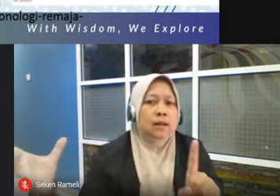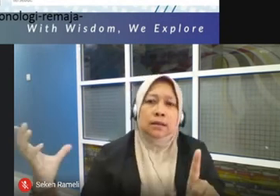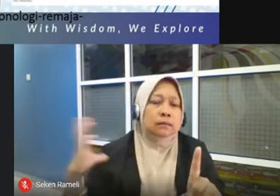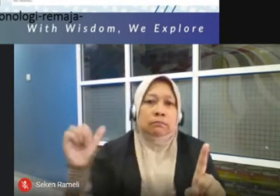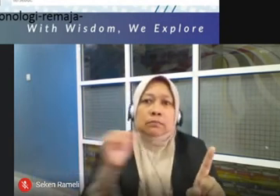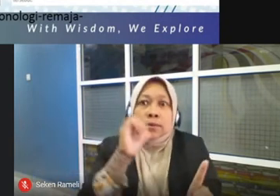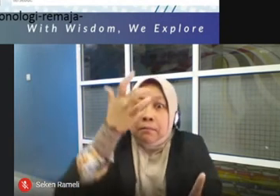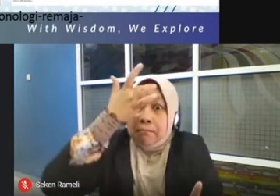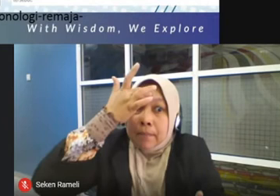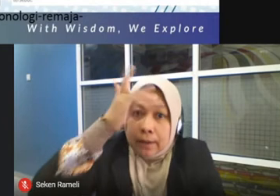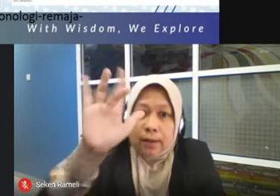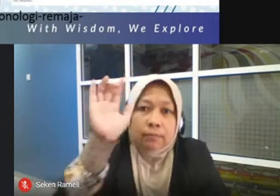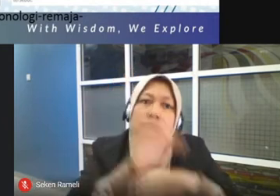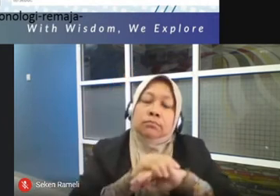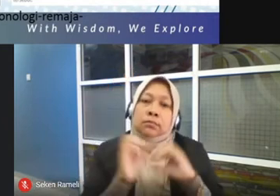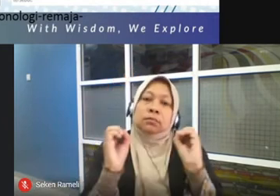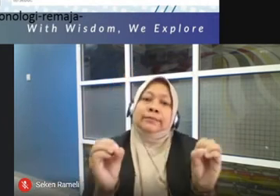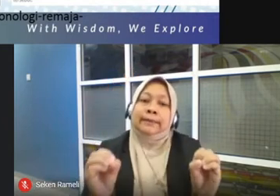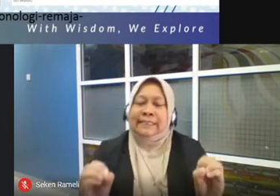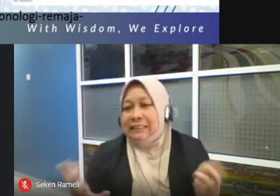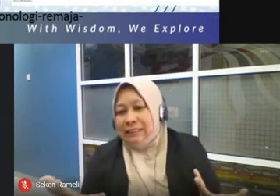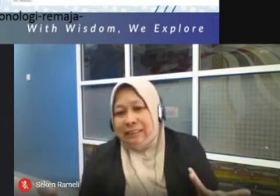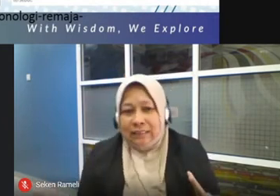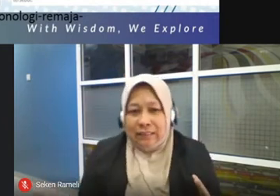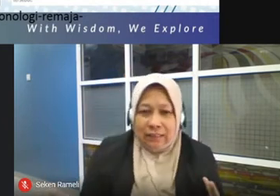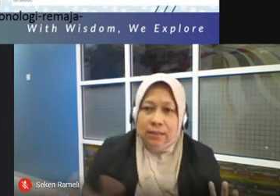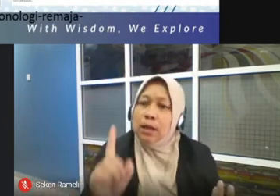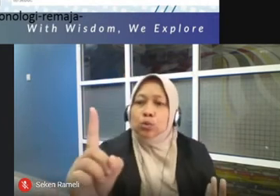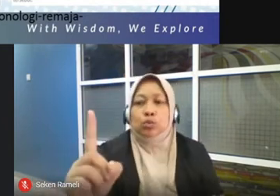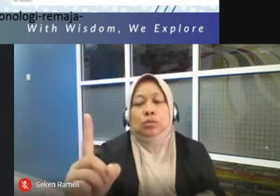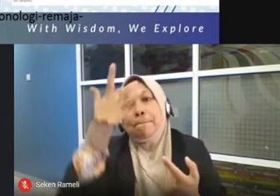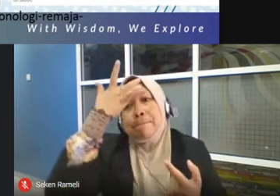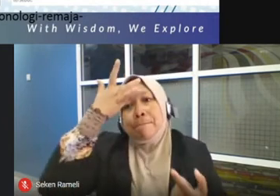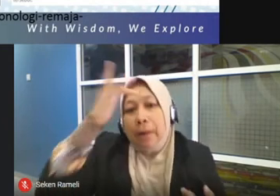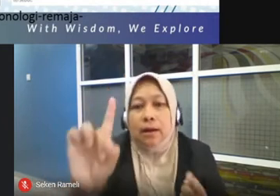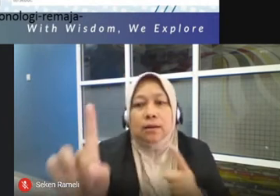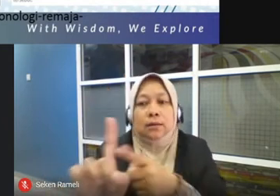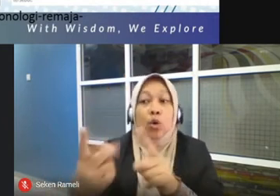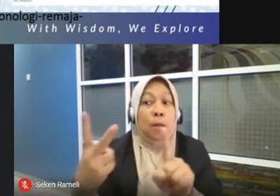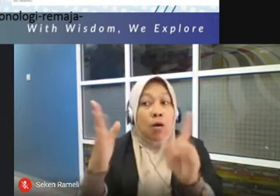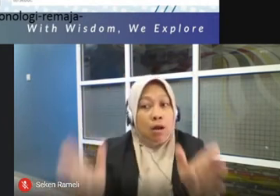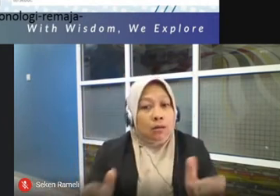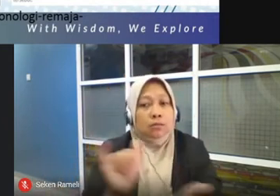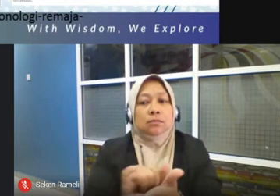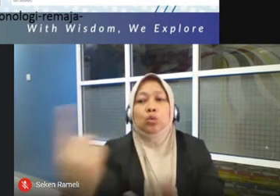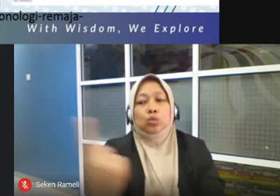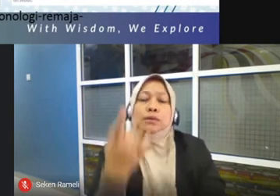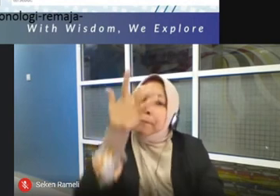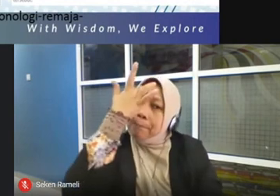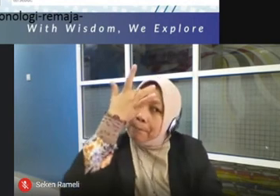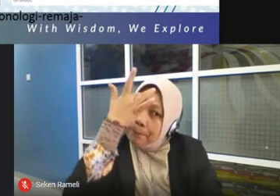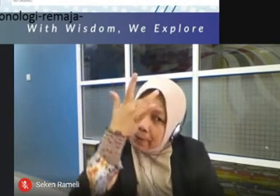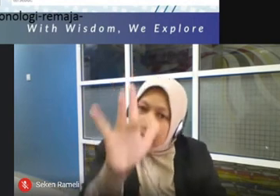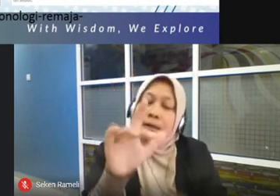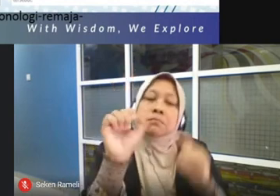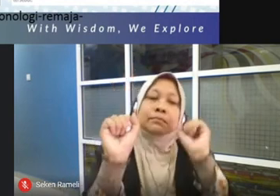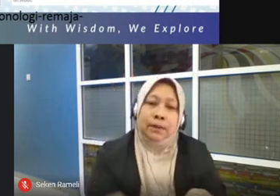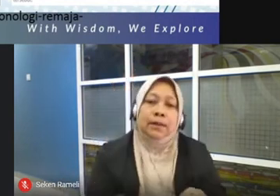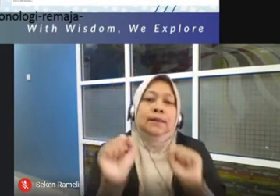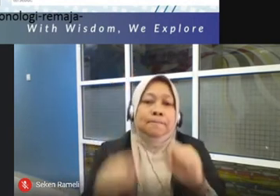pandai berbahasa Inggeris. Jadinya hanya seorang saja daripada mereka, daripada 12 orang tu hanya seorang saja daripada mereka